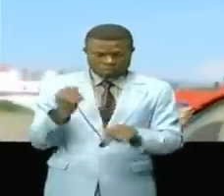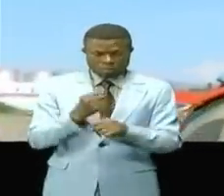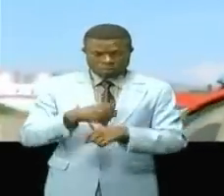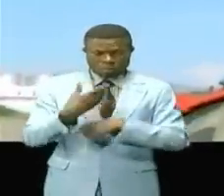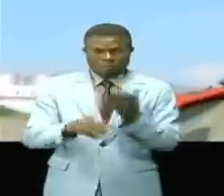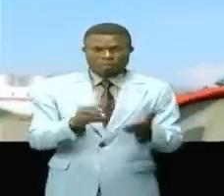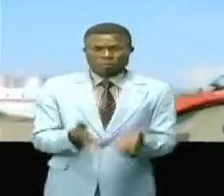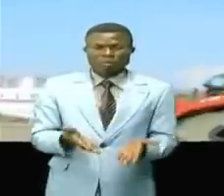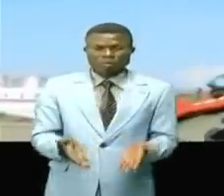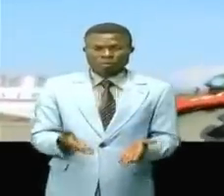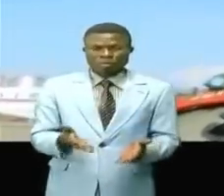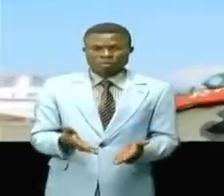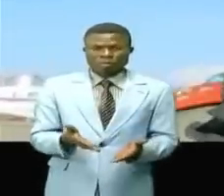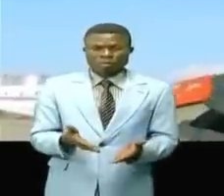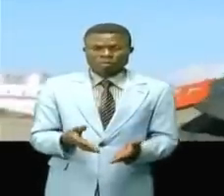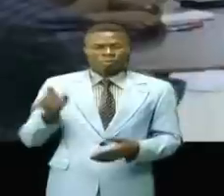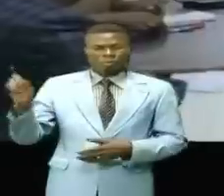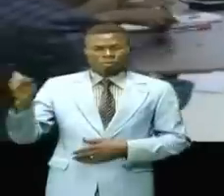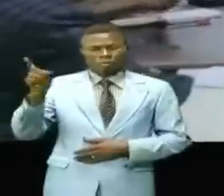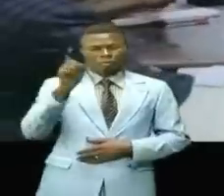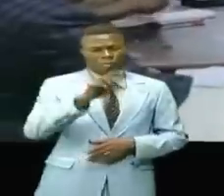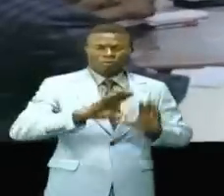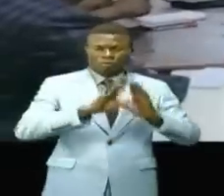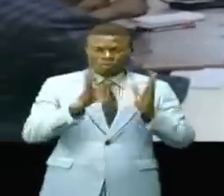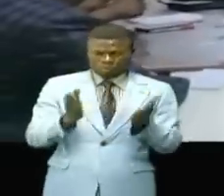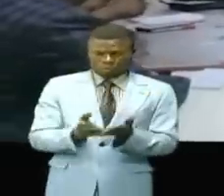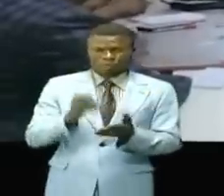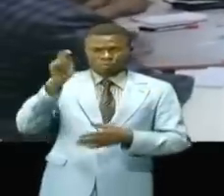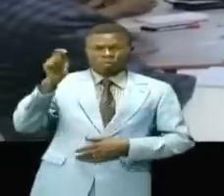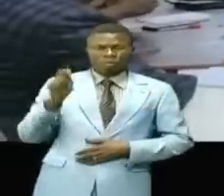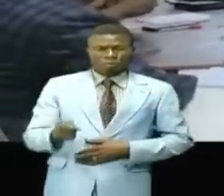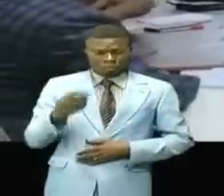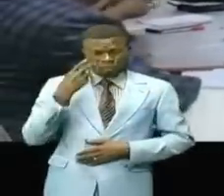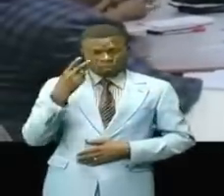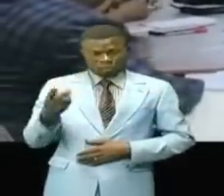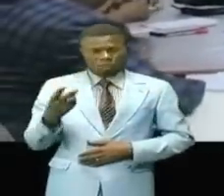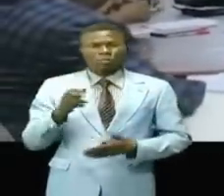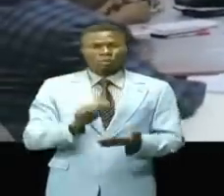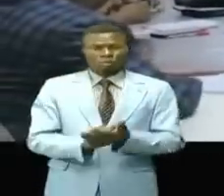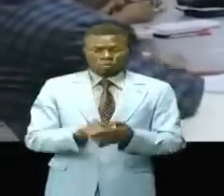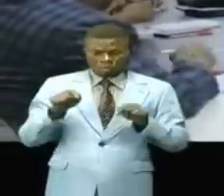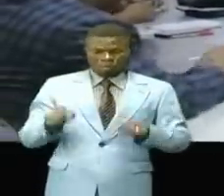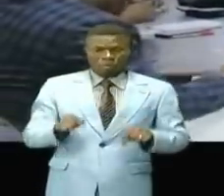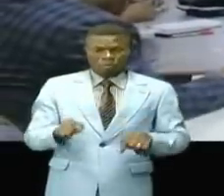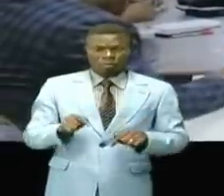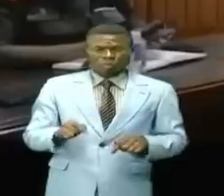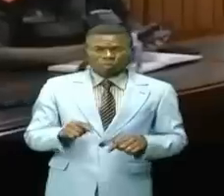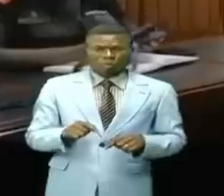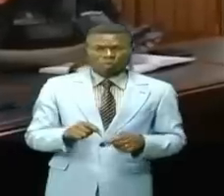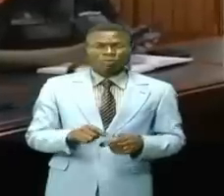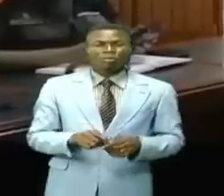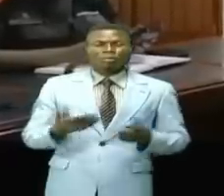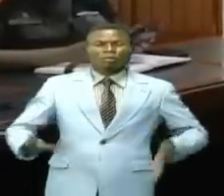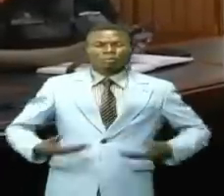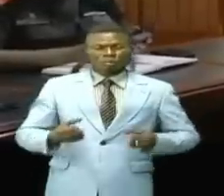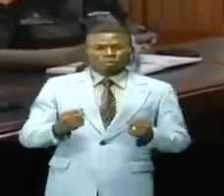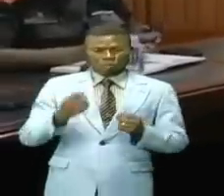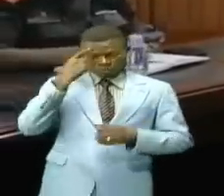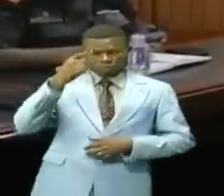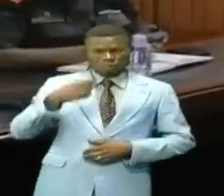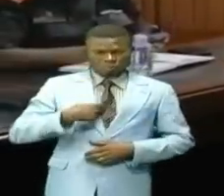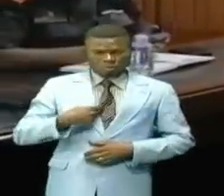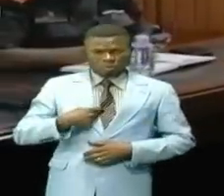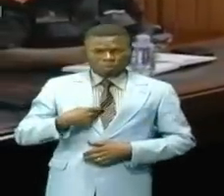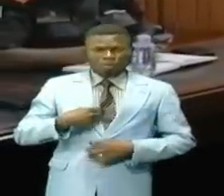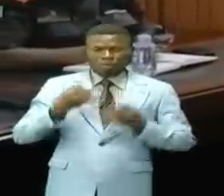qui sont les commandants secteur et les commandants régiment. Et donc aujourd'hui il a pu avoir, n'est-ce pas, toutes